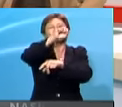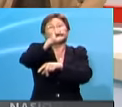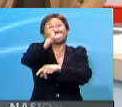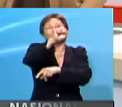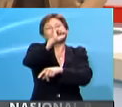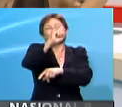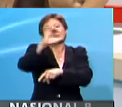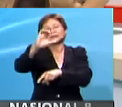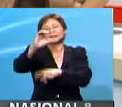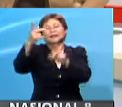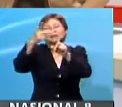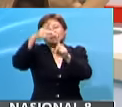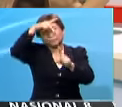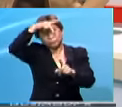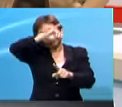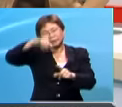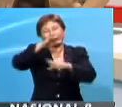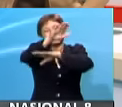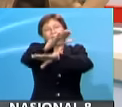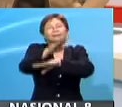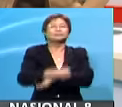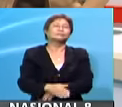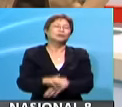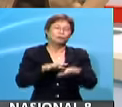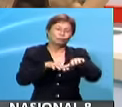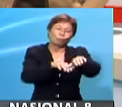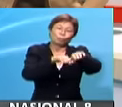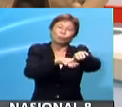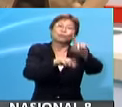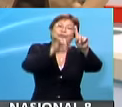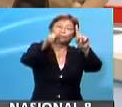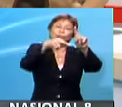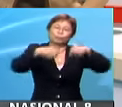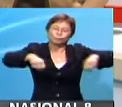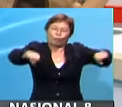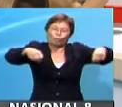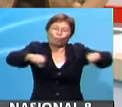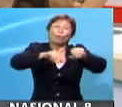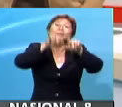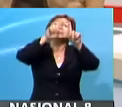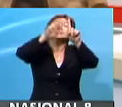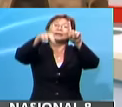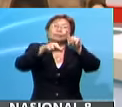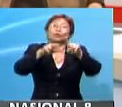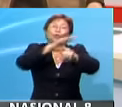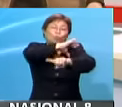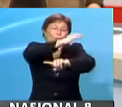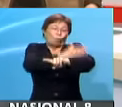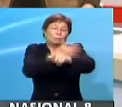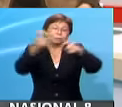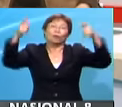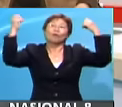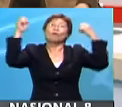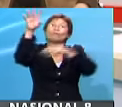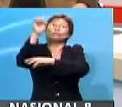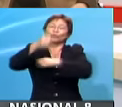SIC ke Putrajaya petang tadi. Konvoi itu disertai kira-kira 1,000 penunggang motosikal berkuasa besar sempena